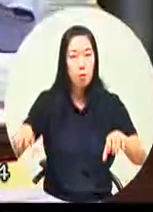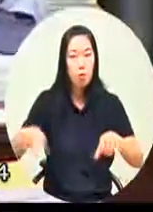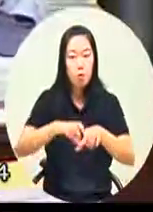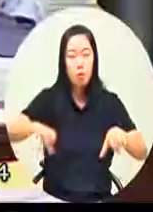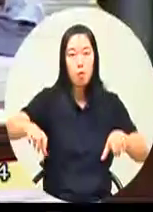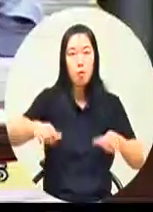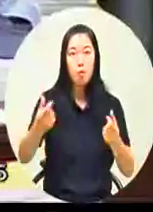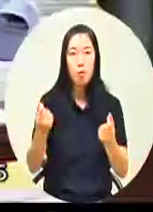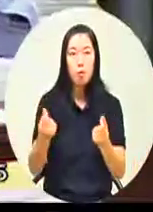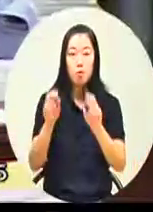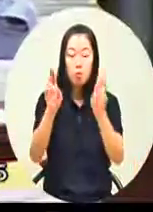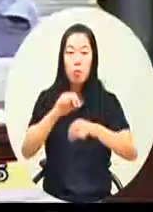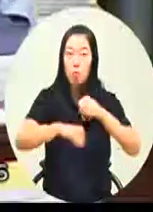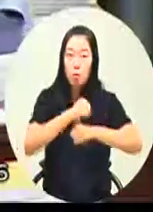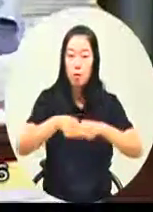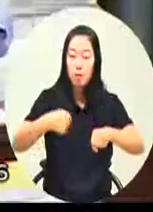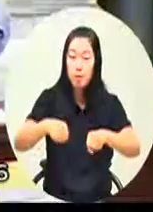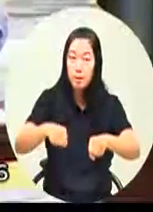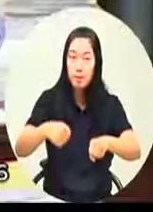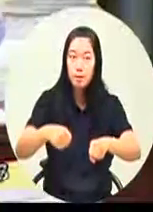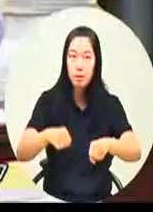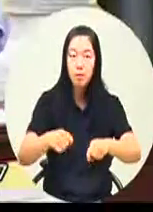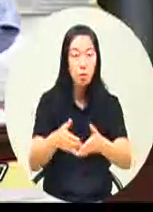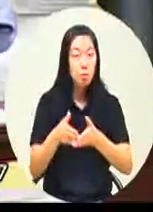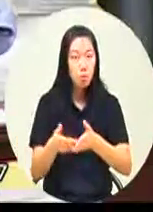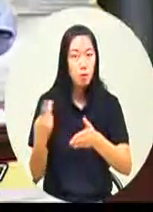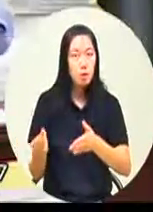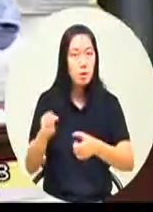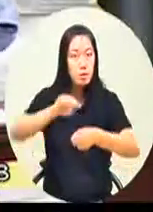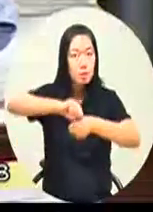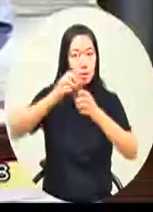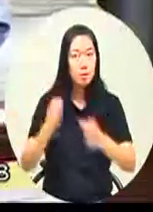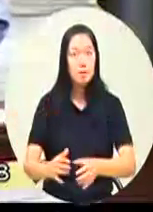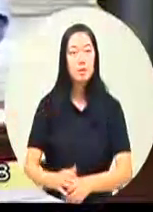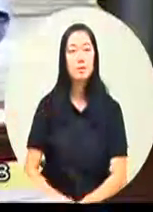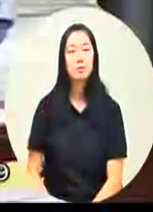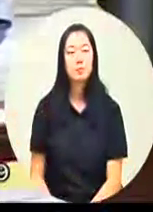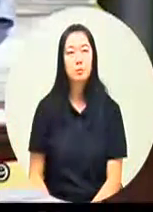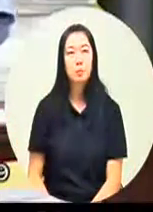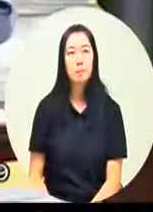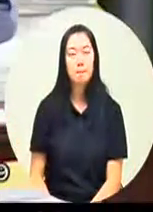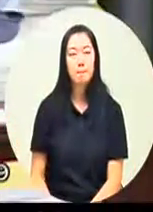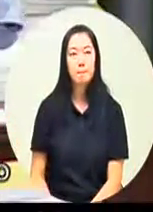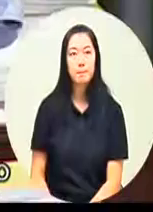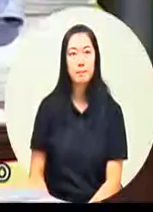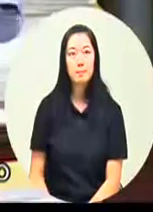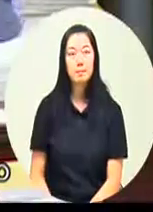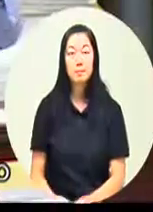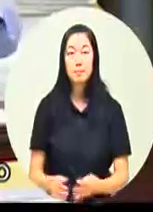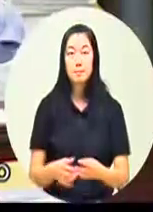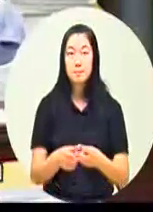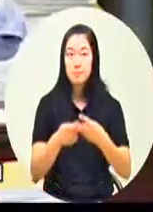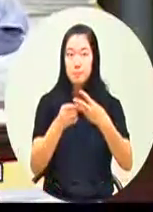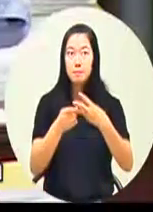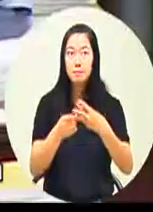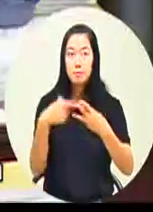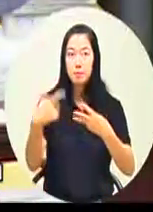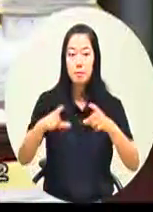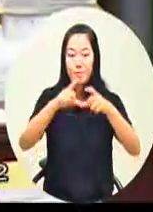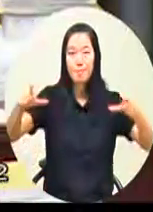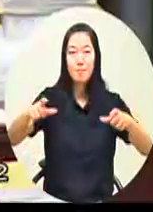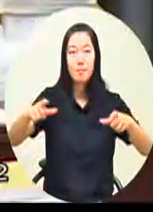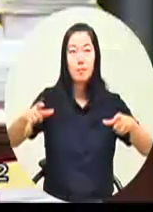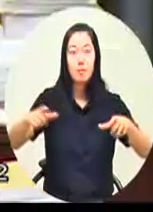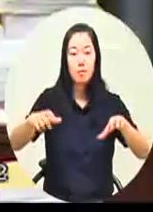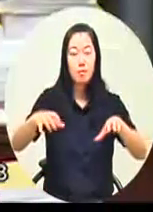电动摩托车，公共的电动摩托车的线路可能都设计好。第三个，有些大站可